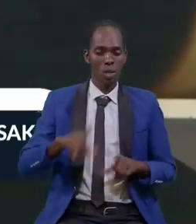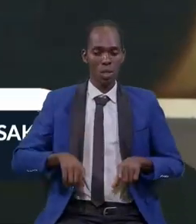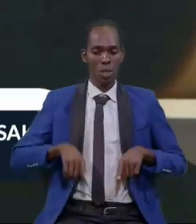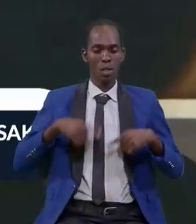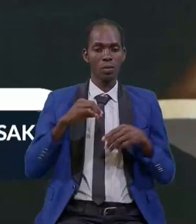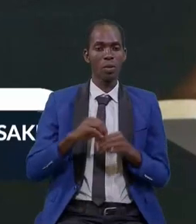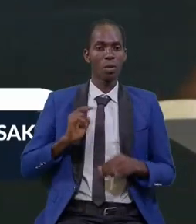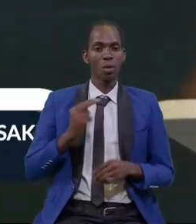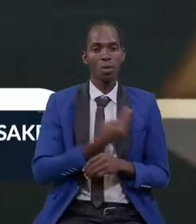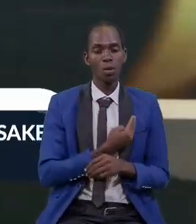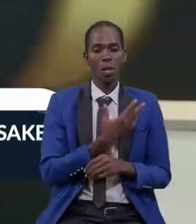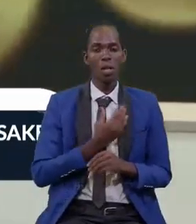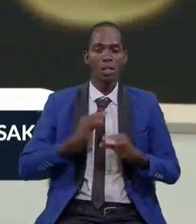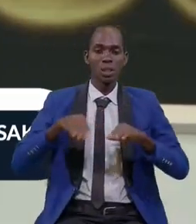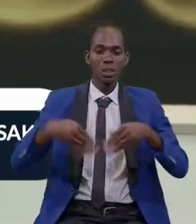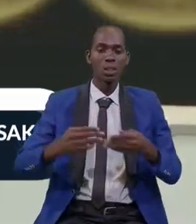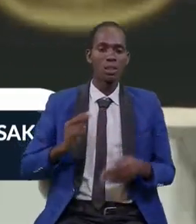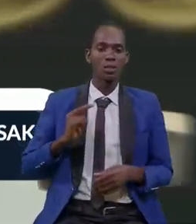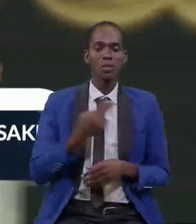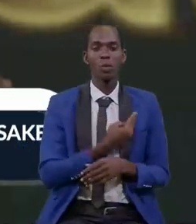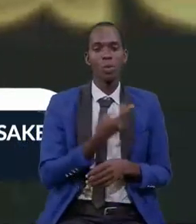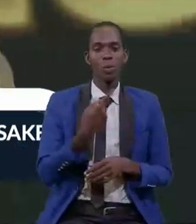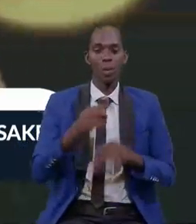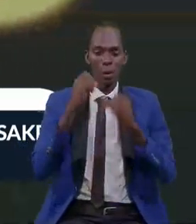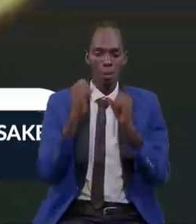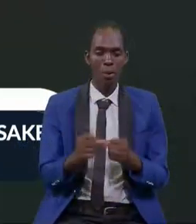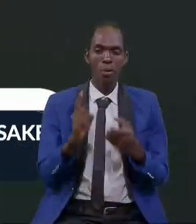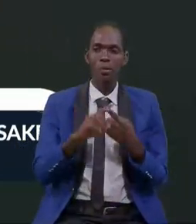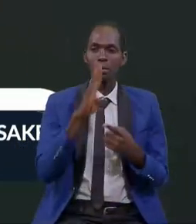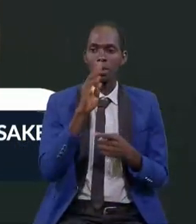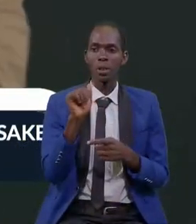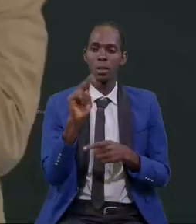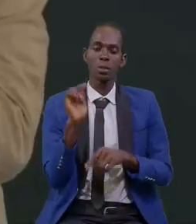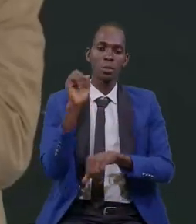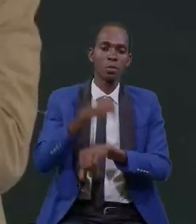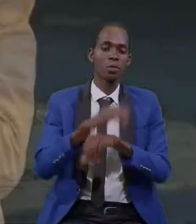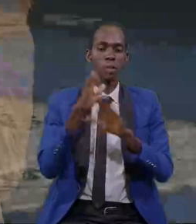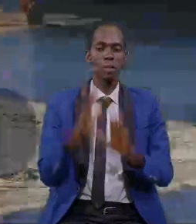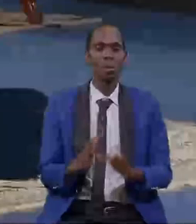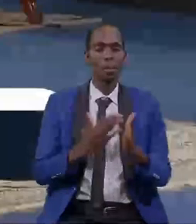en nous et nous donne la puissance pour être des vainqueurs. Premier élément,